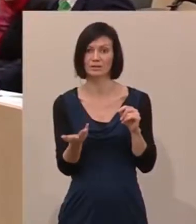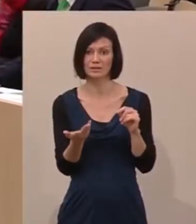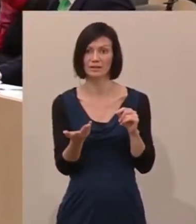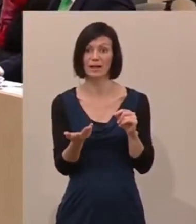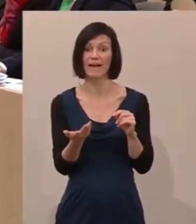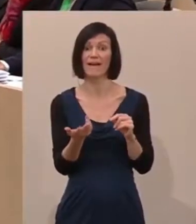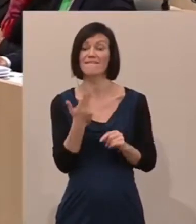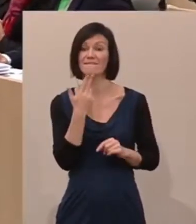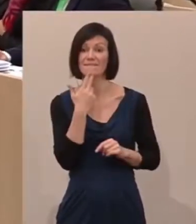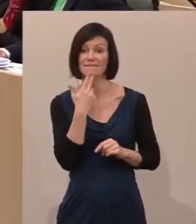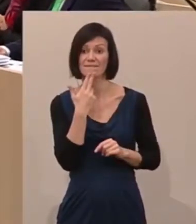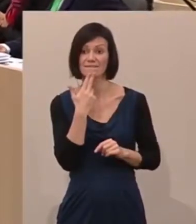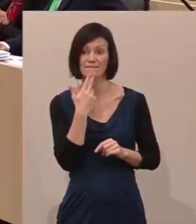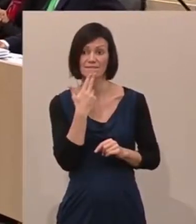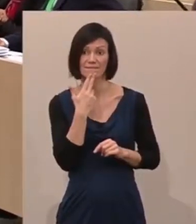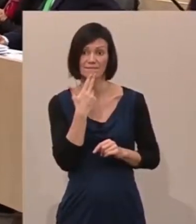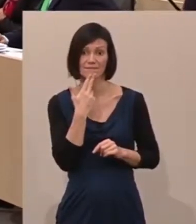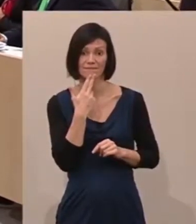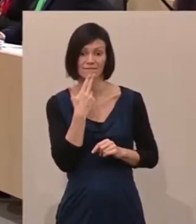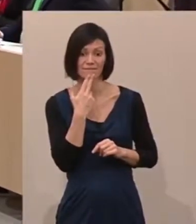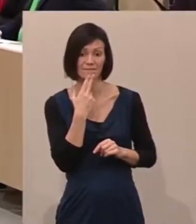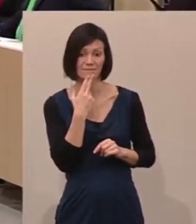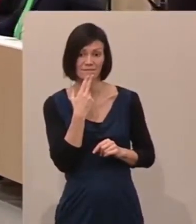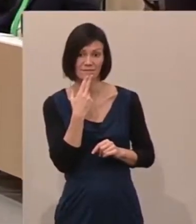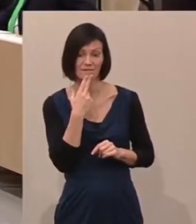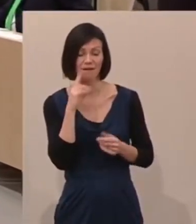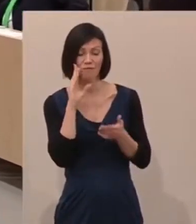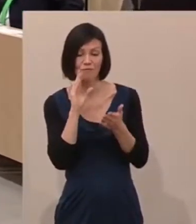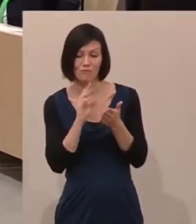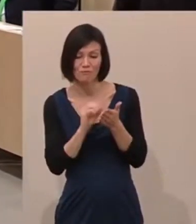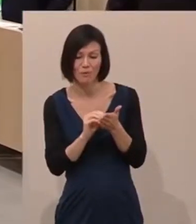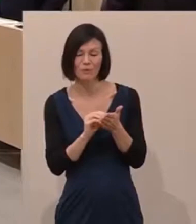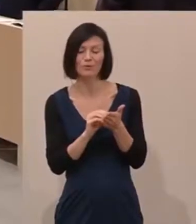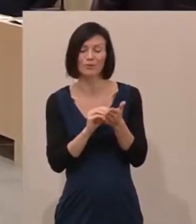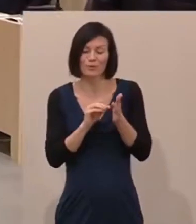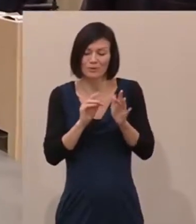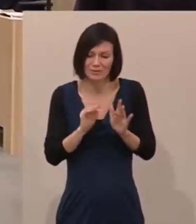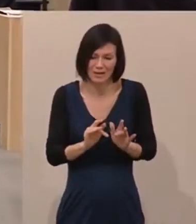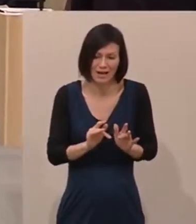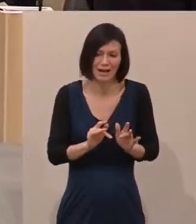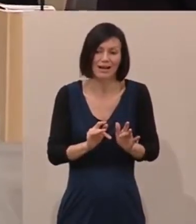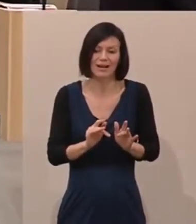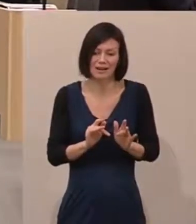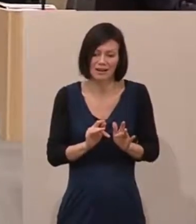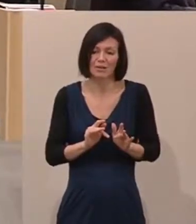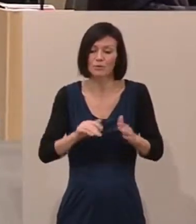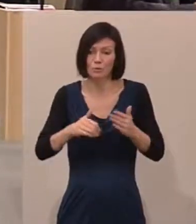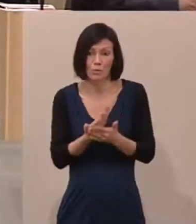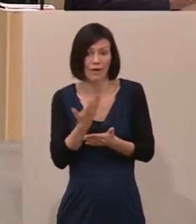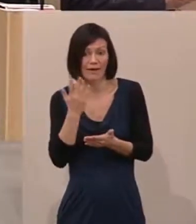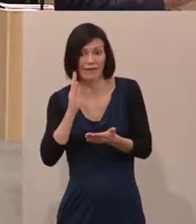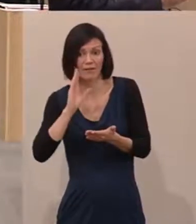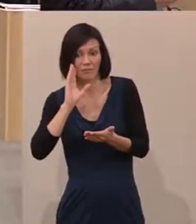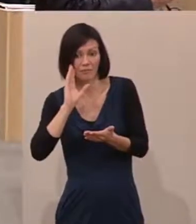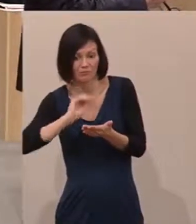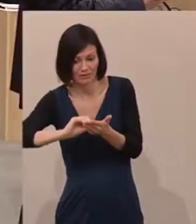jene Menschen, gegeben den Wohnungsmarkt, wie er ist, damit rechnen müssen, dass sie bei